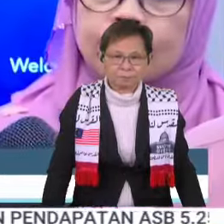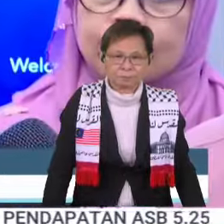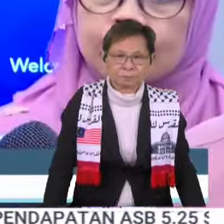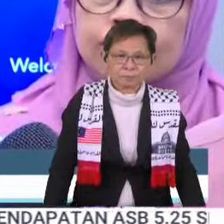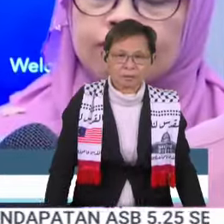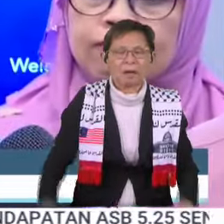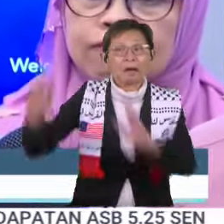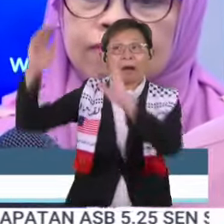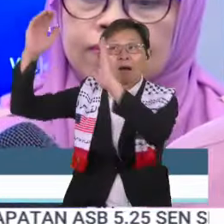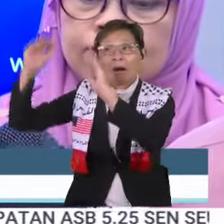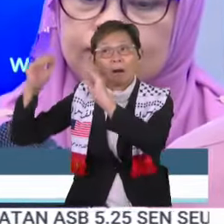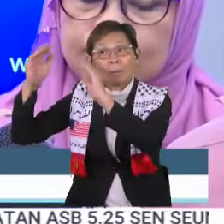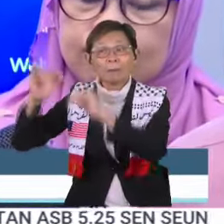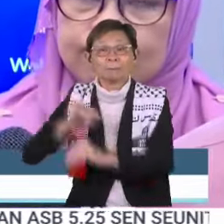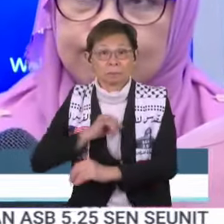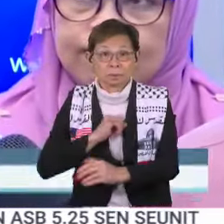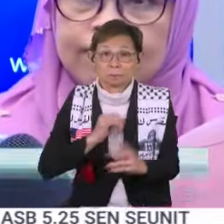Di harapan saya,